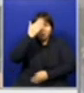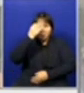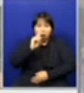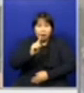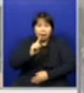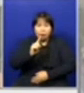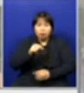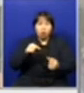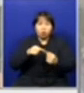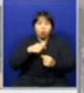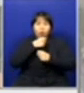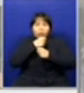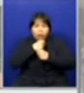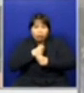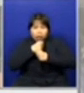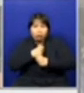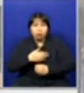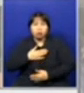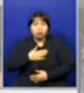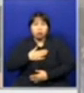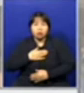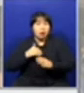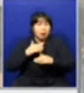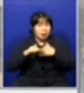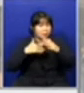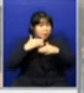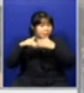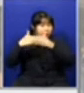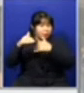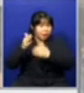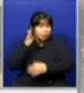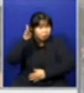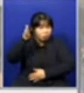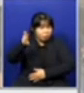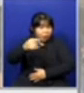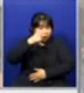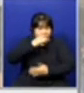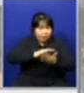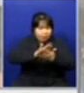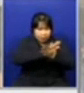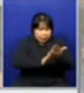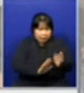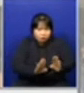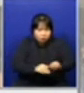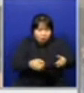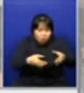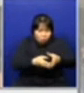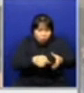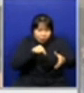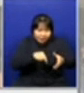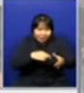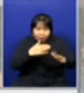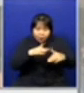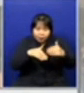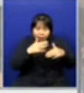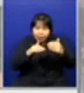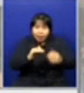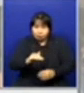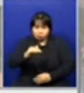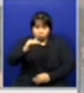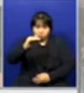สังขารการพัฒนาที่เติบโตต่อไปประเทศชาติฝากความหวังไว้กับเขาสภา